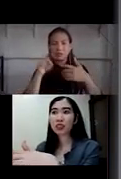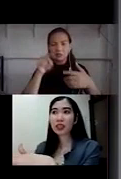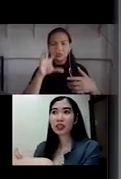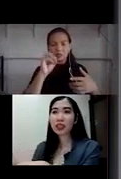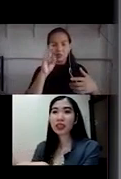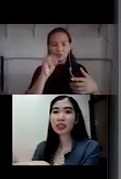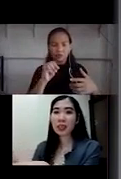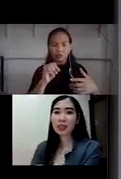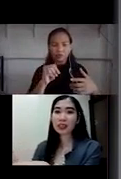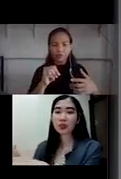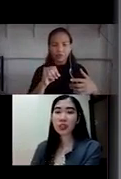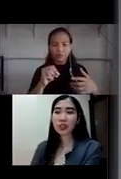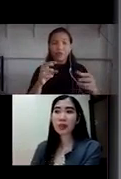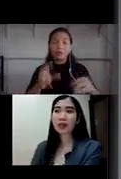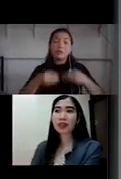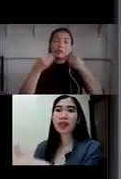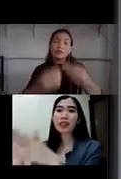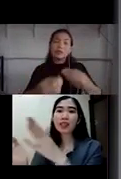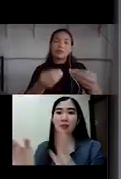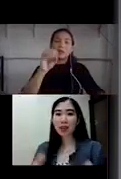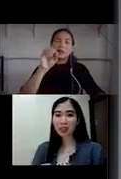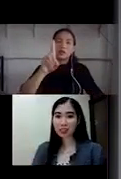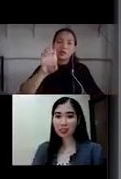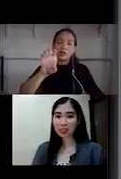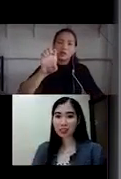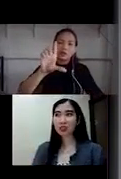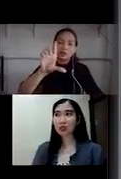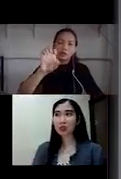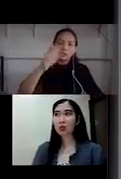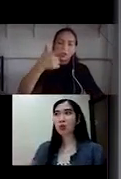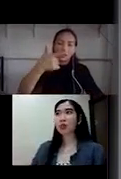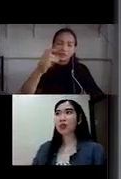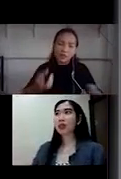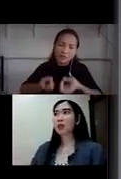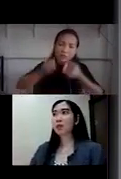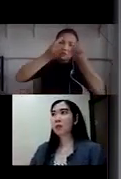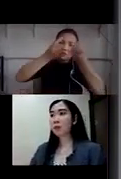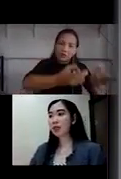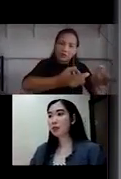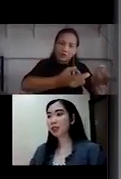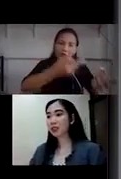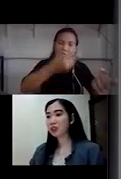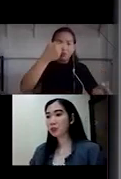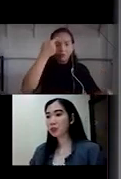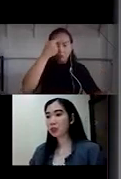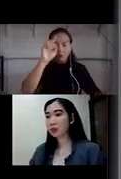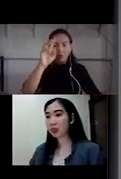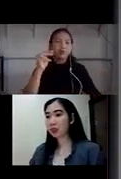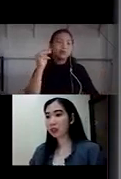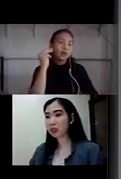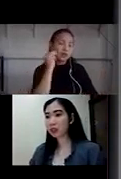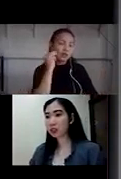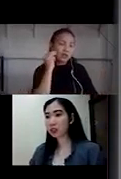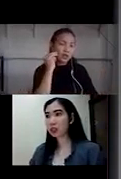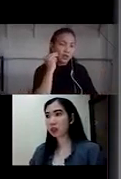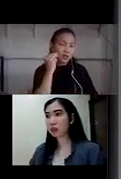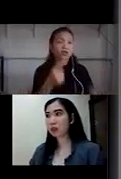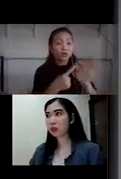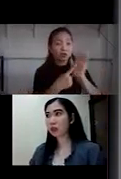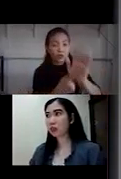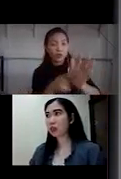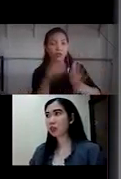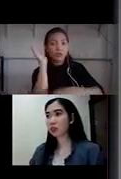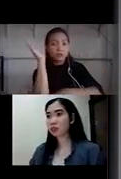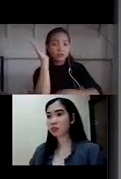delegation, i-delegate niya yung email kay Maricel. So, para makita nyo po yan, pakita ko sa inyo yung